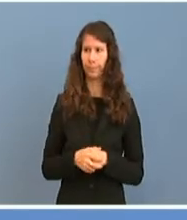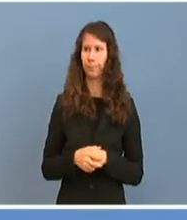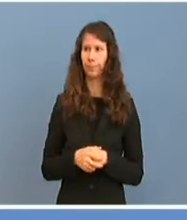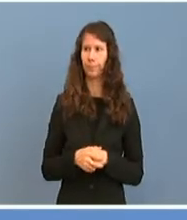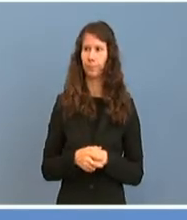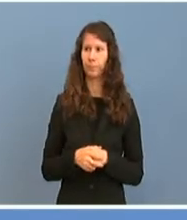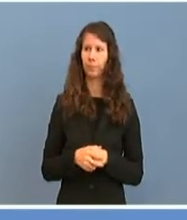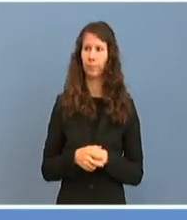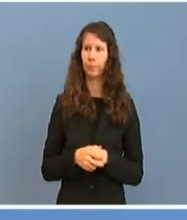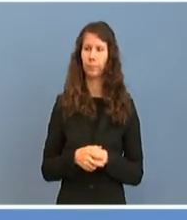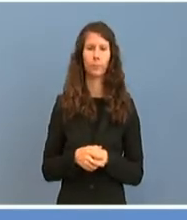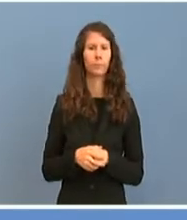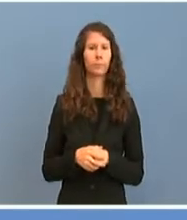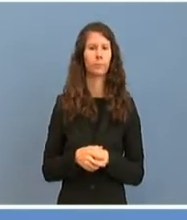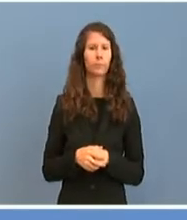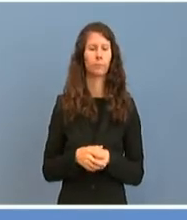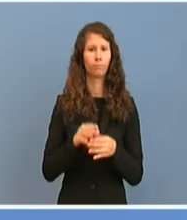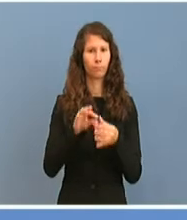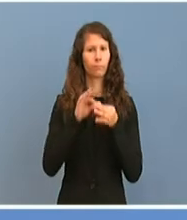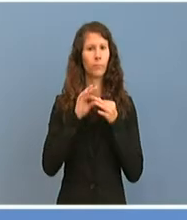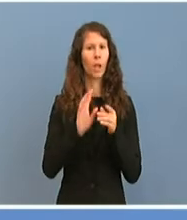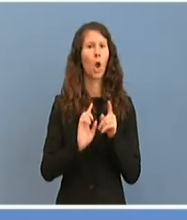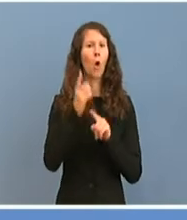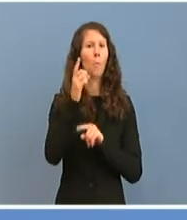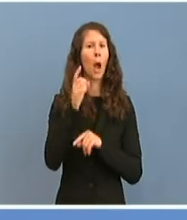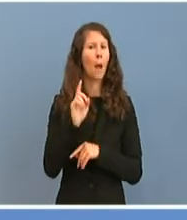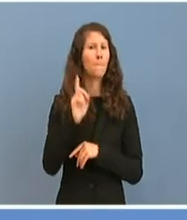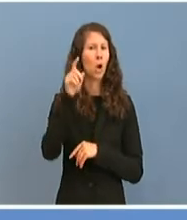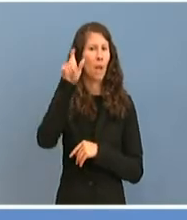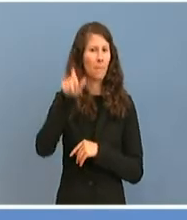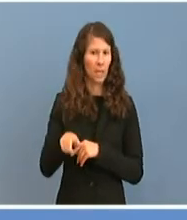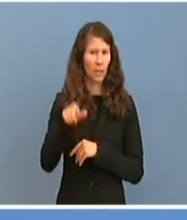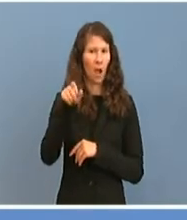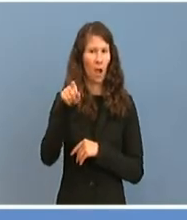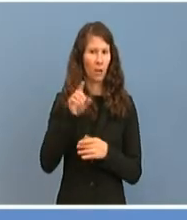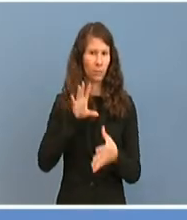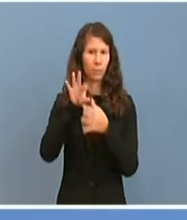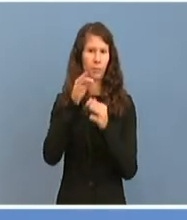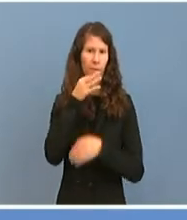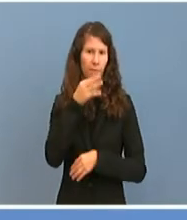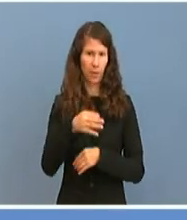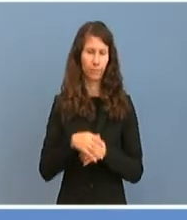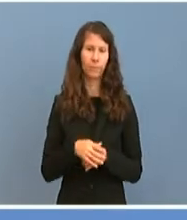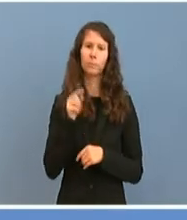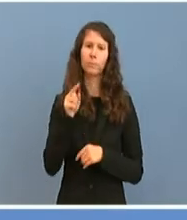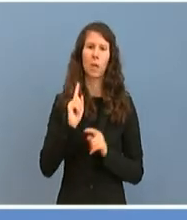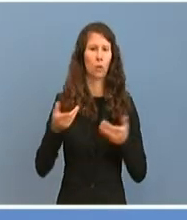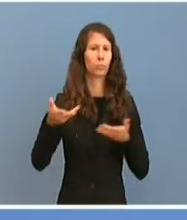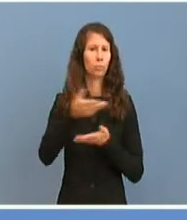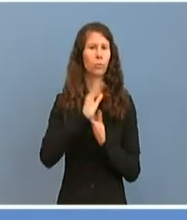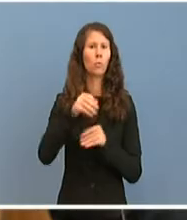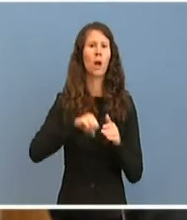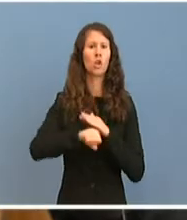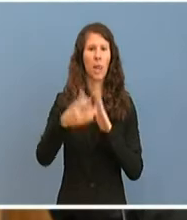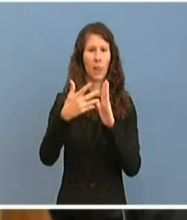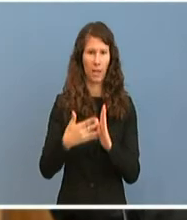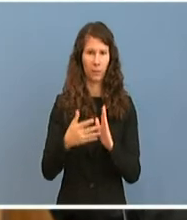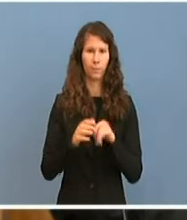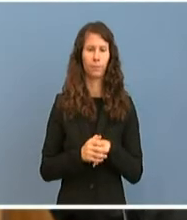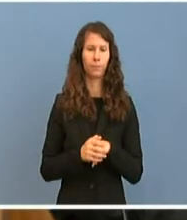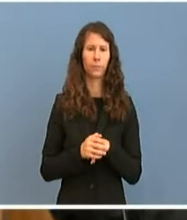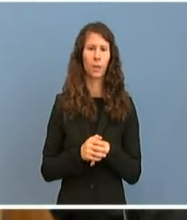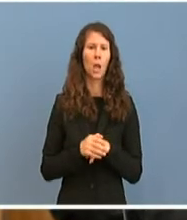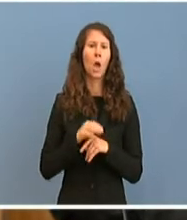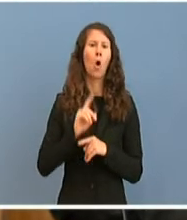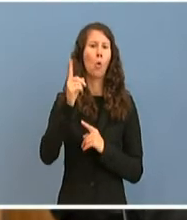Eine Frage noch mal im Nachgang zu den Oberbürgermeistern. Da ist wohl auch gesprochen worden über Schnelltests und die Oberbürgermeister hatten